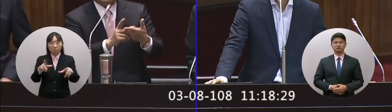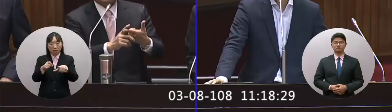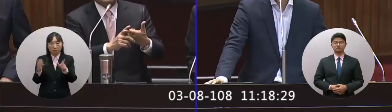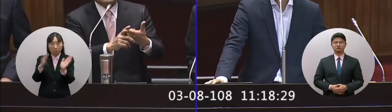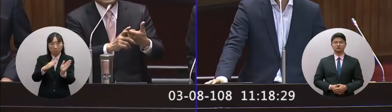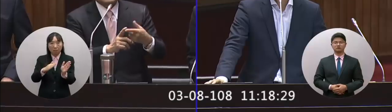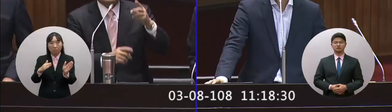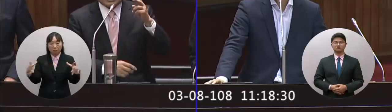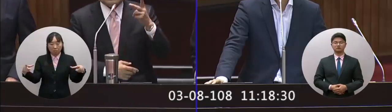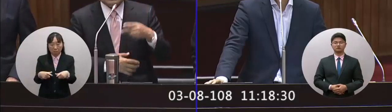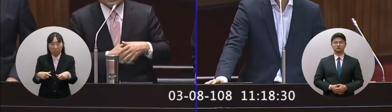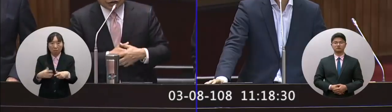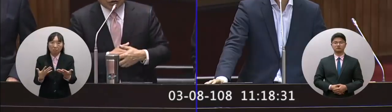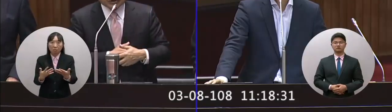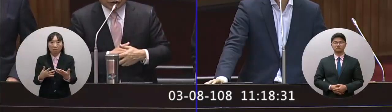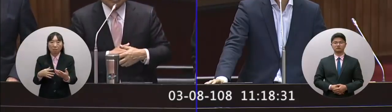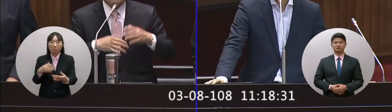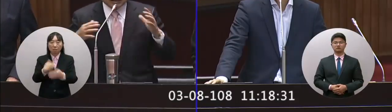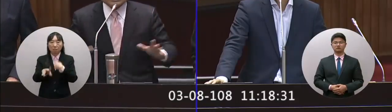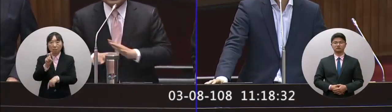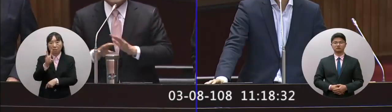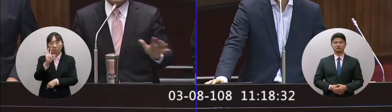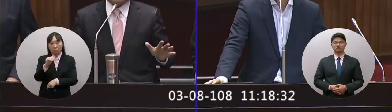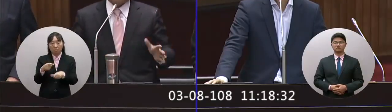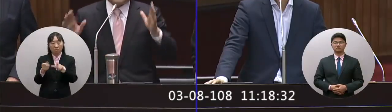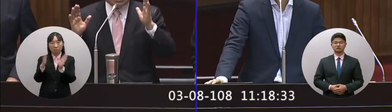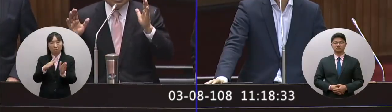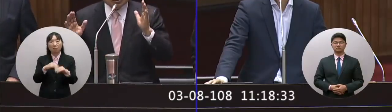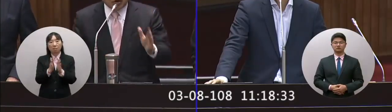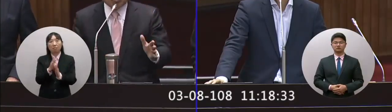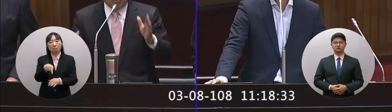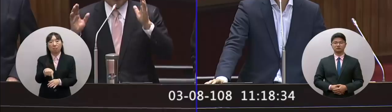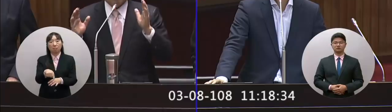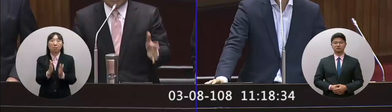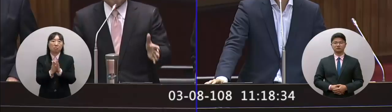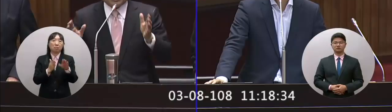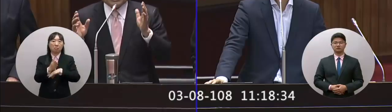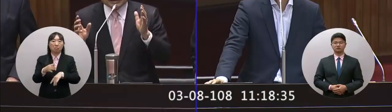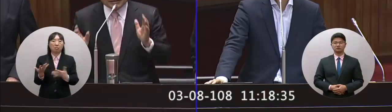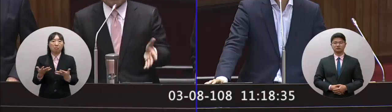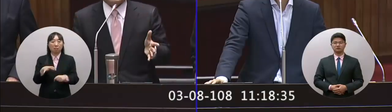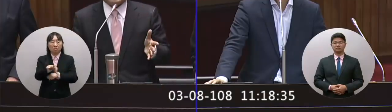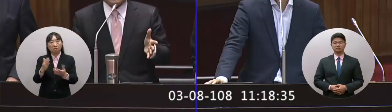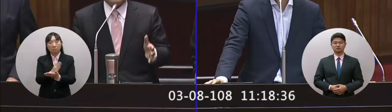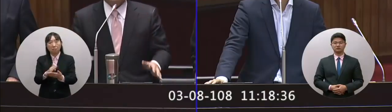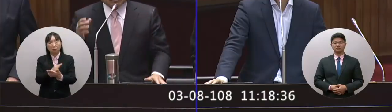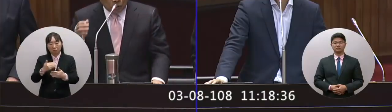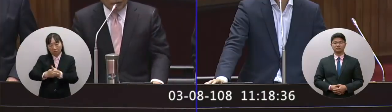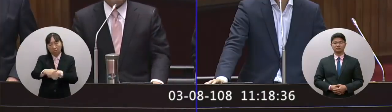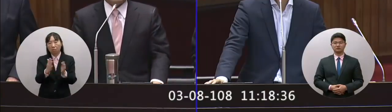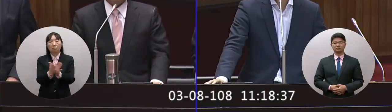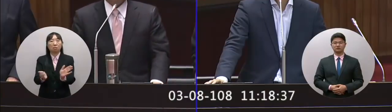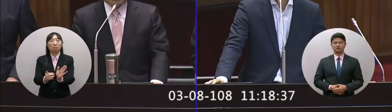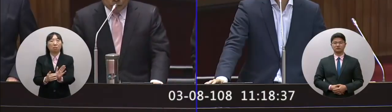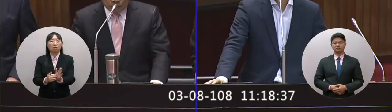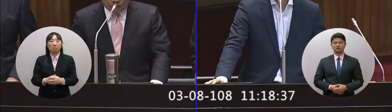到剩1/10，大概是20几公顷。而这一切都已经通过环评及相关程序，